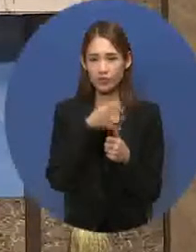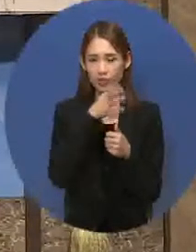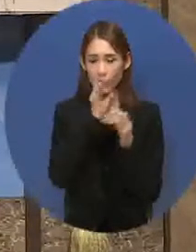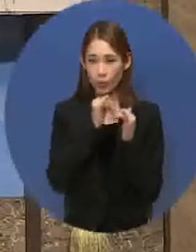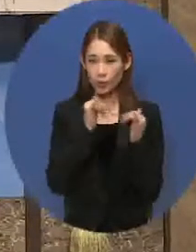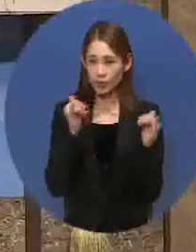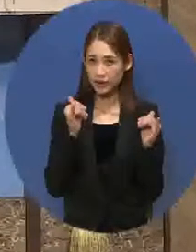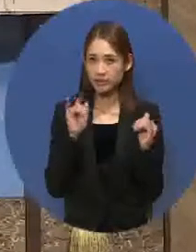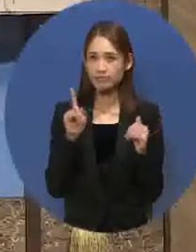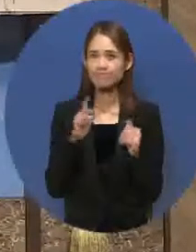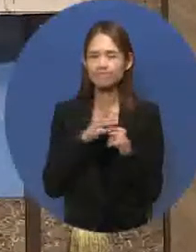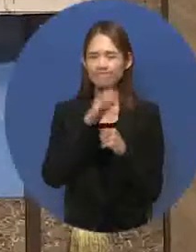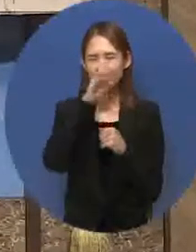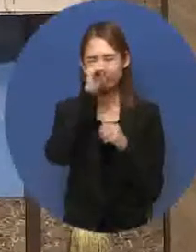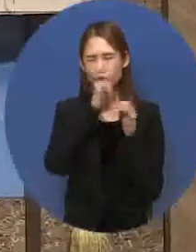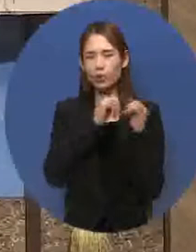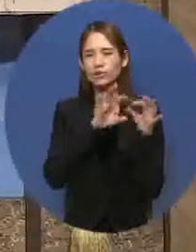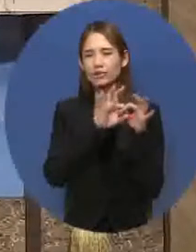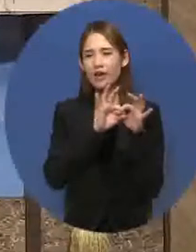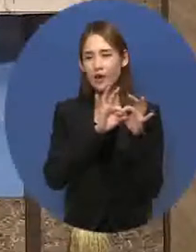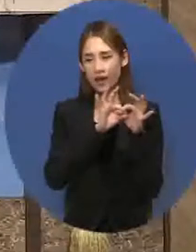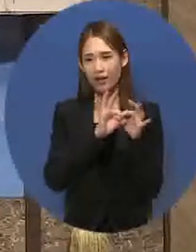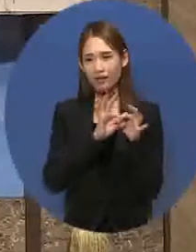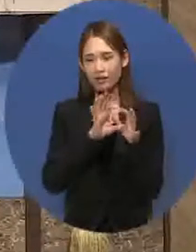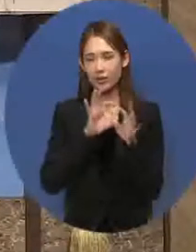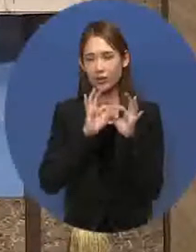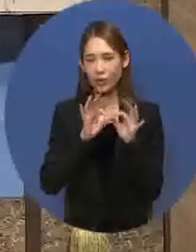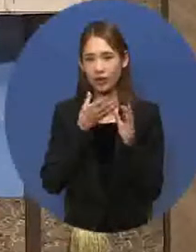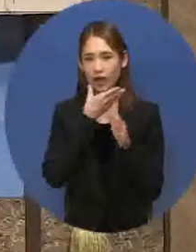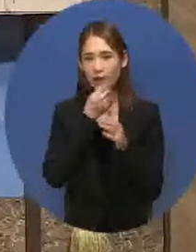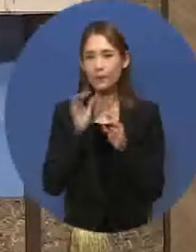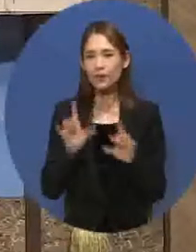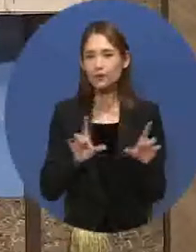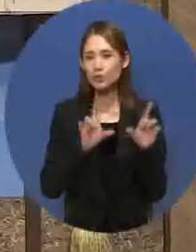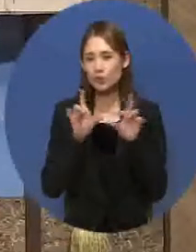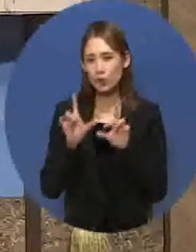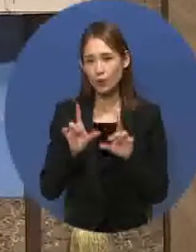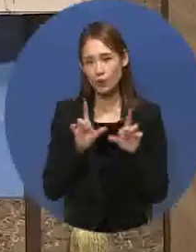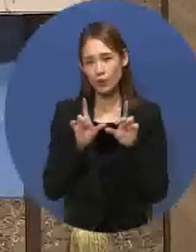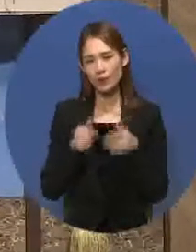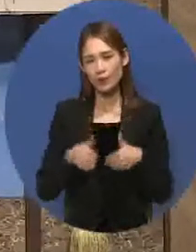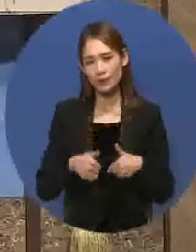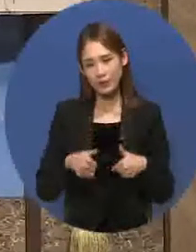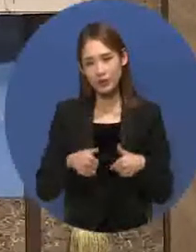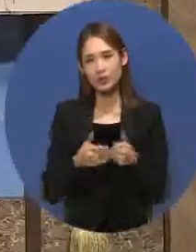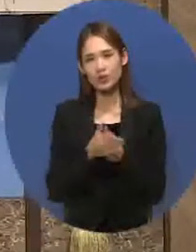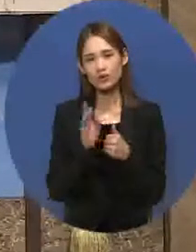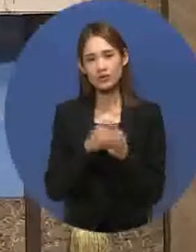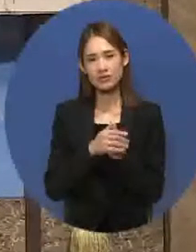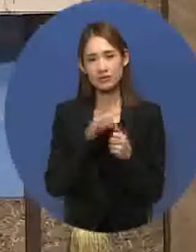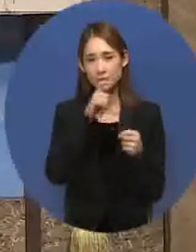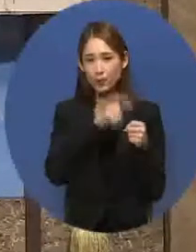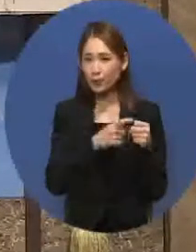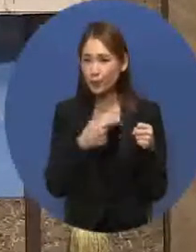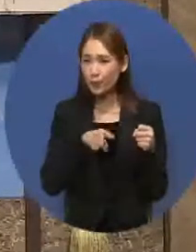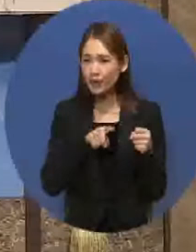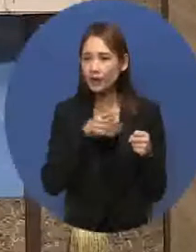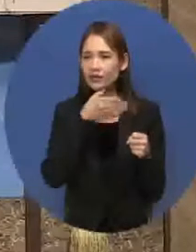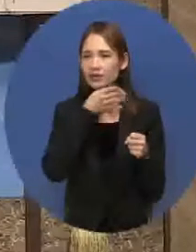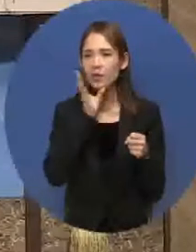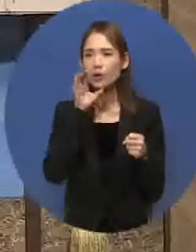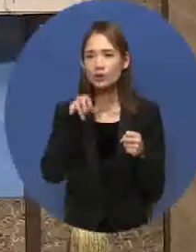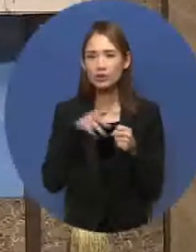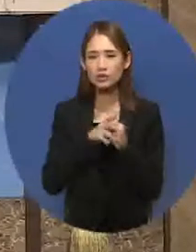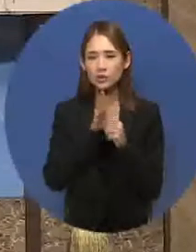좋은 인간관계를 통해서 행복을 누려야 되는데 그러기 위해서는 경로당에 안 그러면